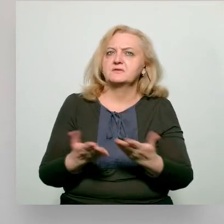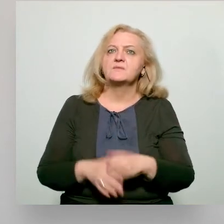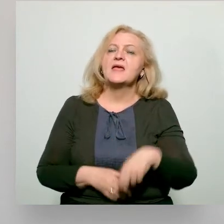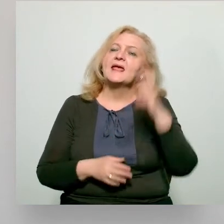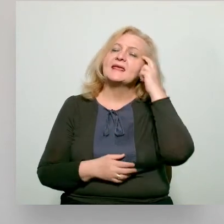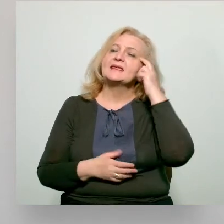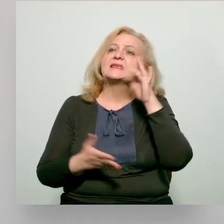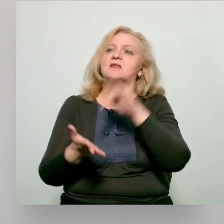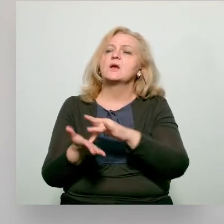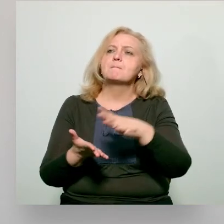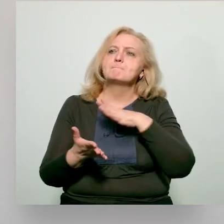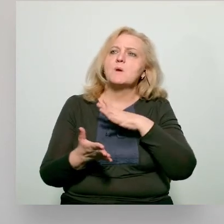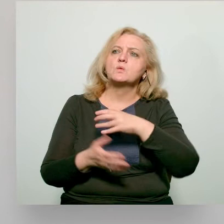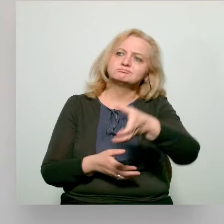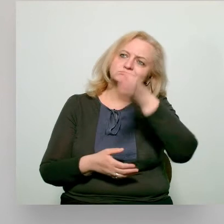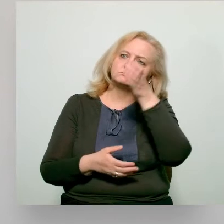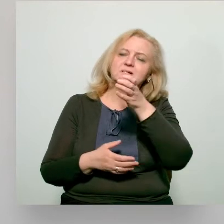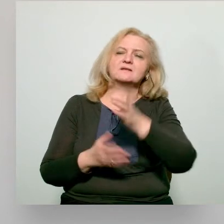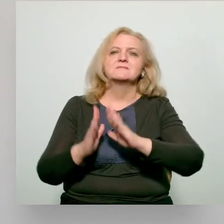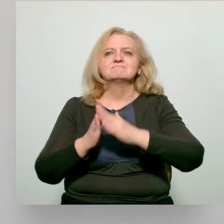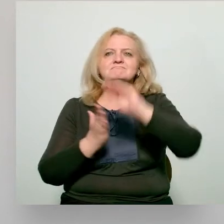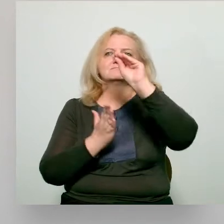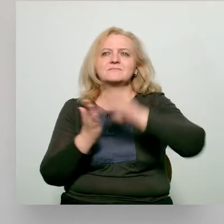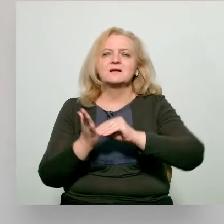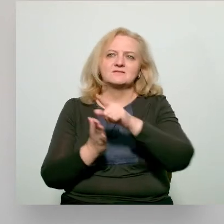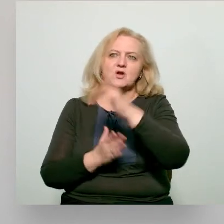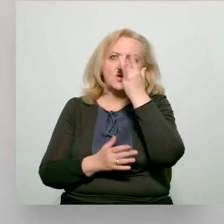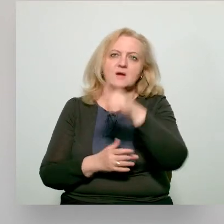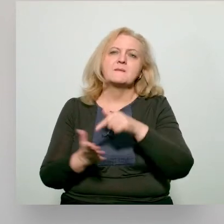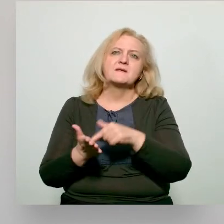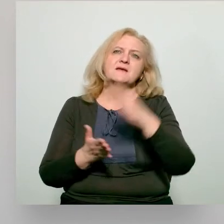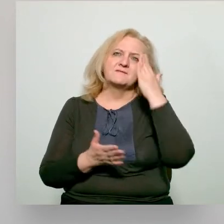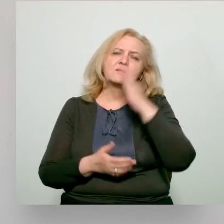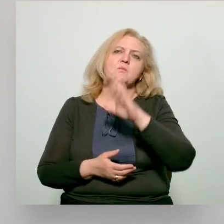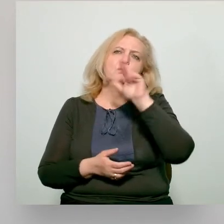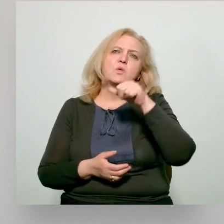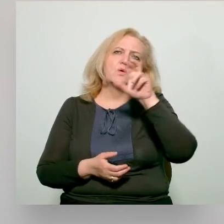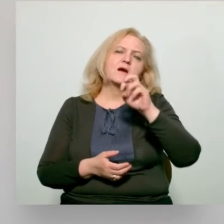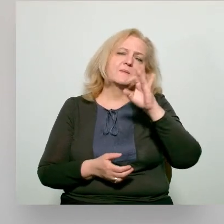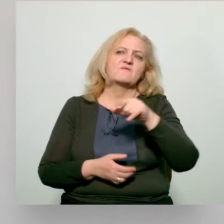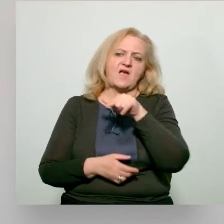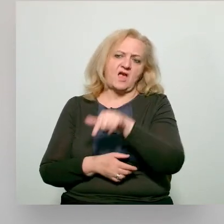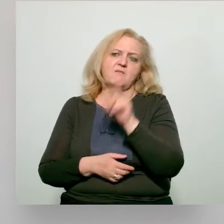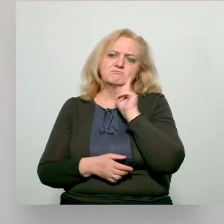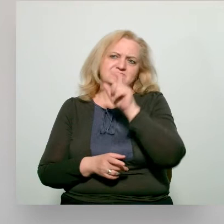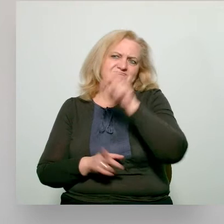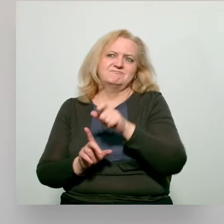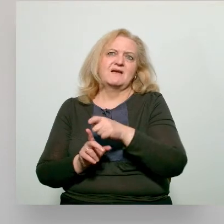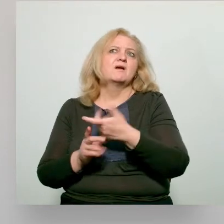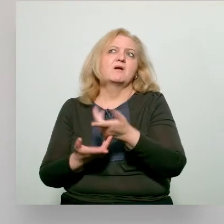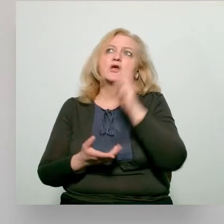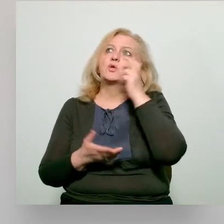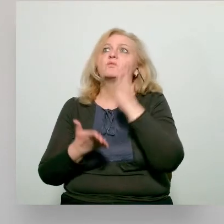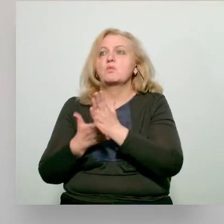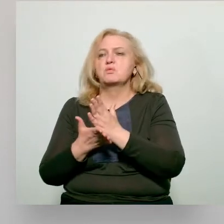wybitnego literata rosyjskiego? Oczywiście pamiętamy o Bułchatowie, ale on wyjechał z Kijowa. Dopiero